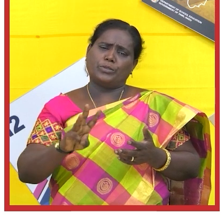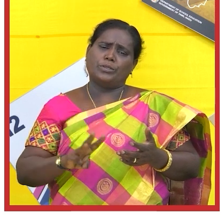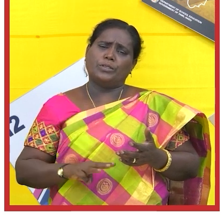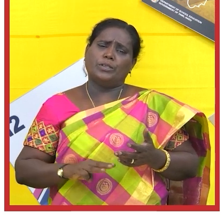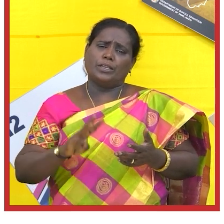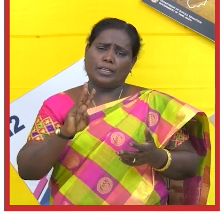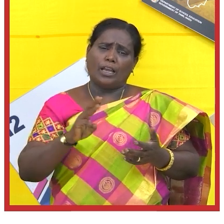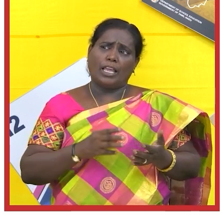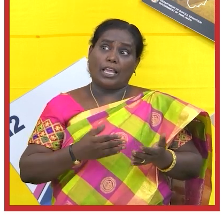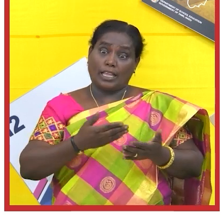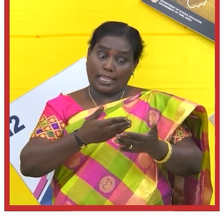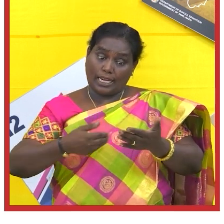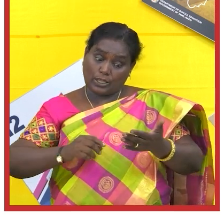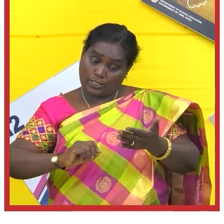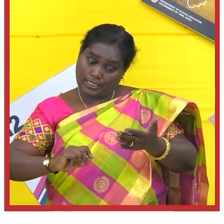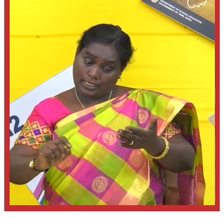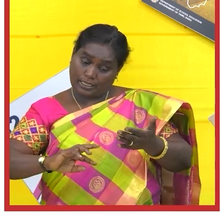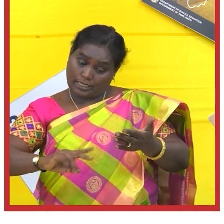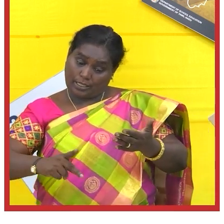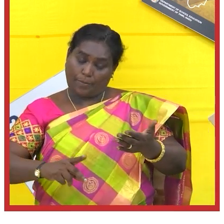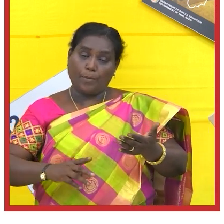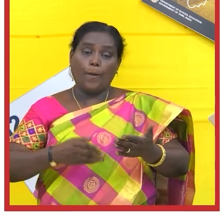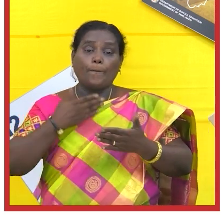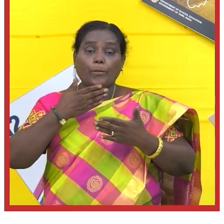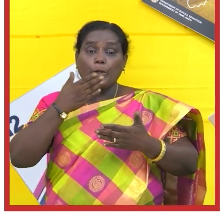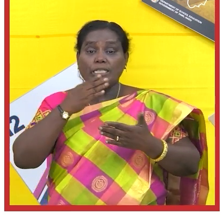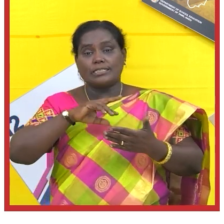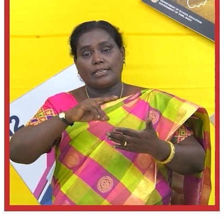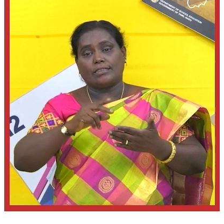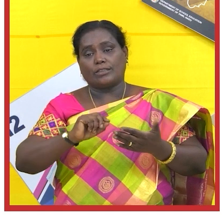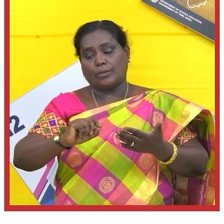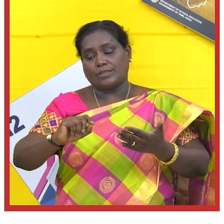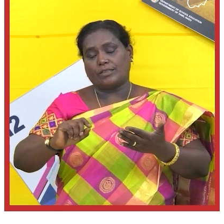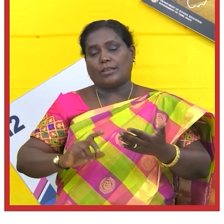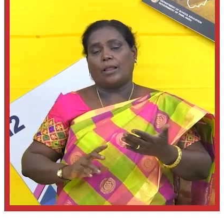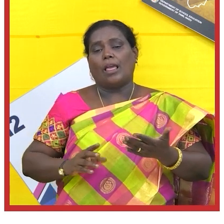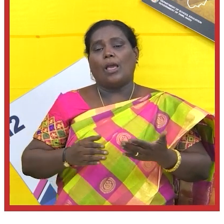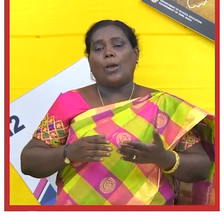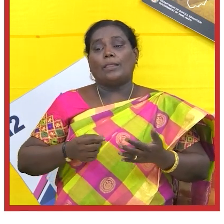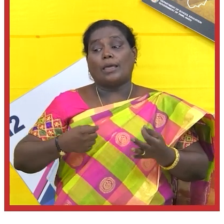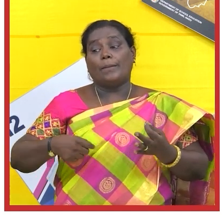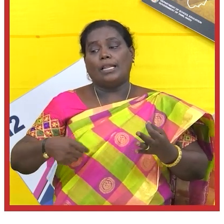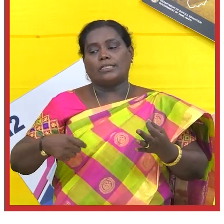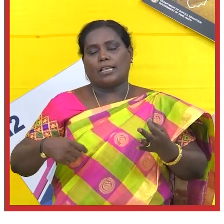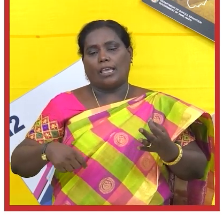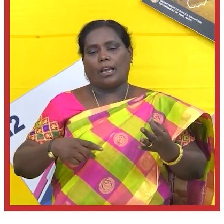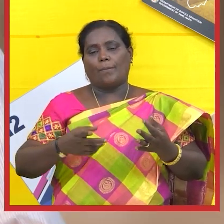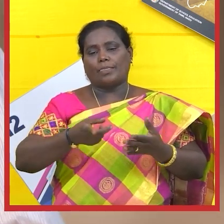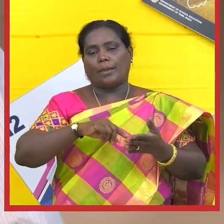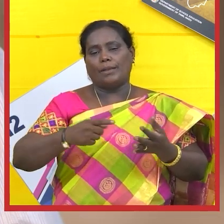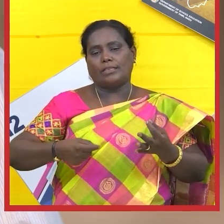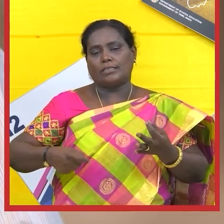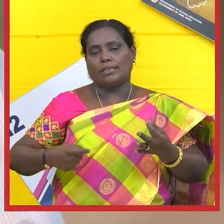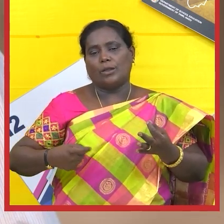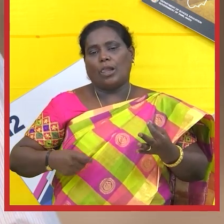எழுத்து சீர்திருத்தம், மொழி சீர்திருத்தம், மறைமலை அடிகளினுடைய தனித்தமிழ் இயக்கம், தமிழ் இசை இயக்கம், இந்த மூன்றுமே